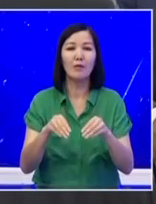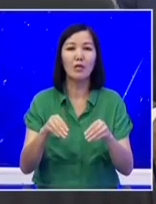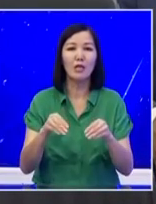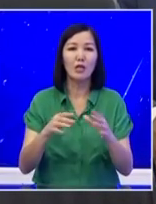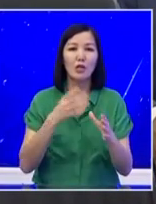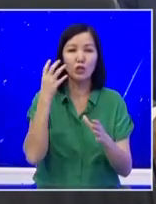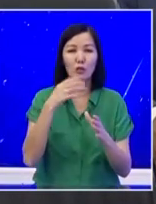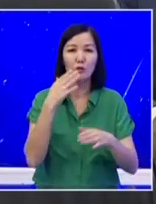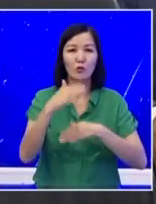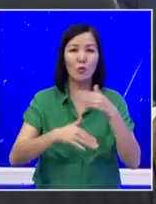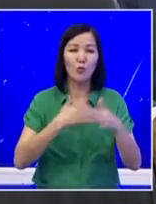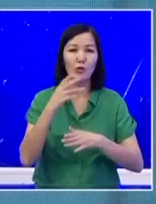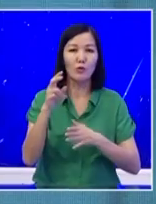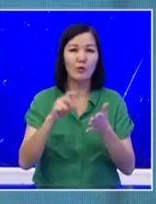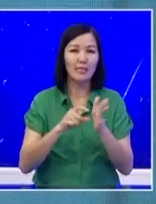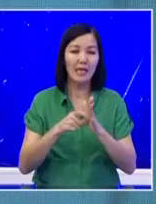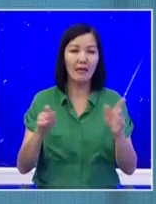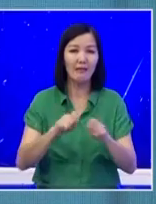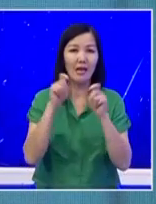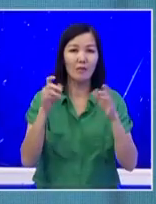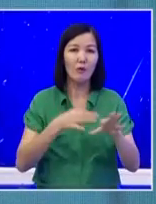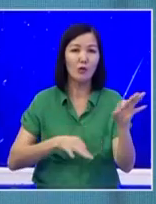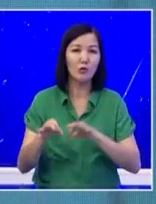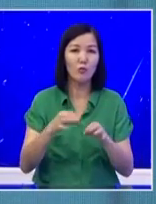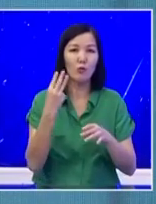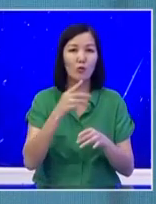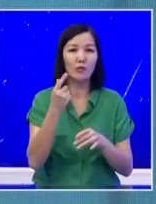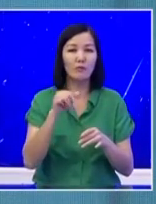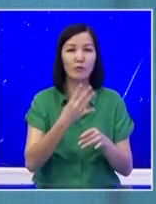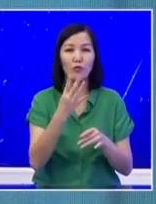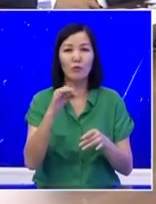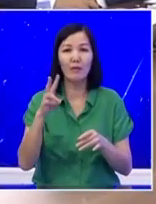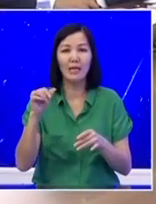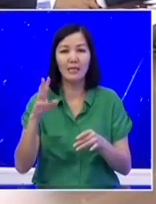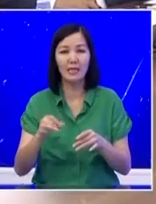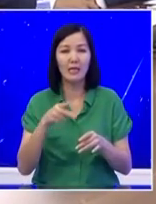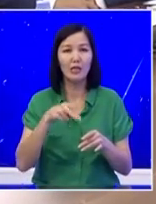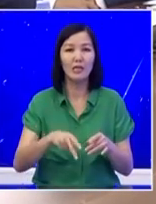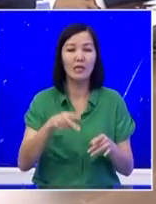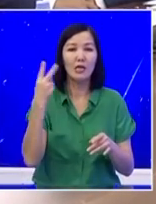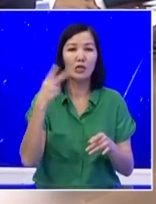мен жеміс өңдеу цехын ашпақ. Жобағыны қомақты 31,4 миллиард теңге.